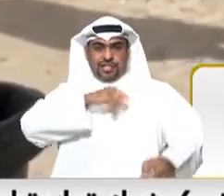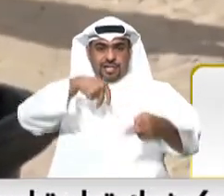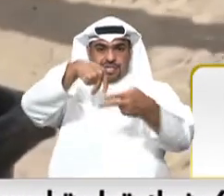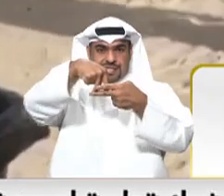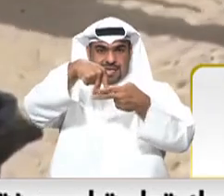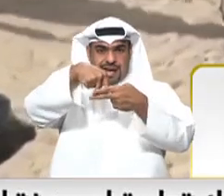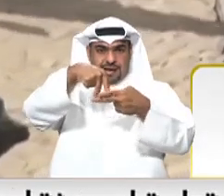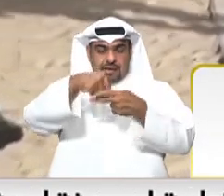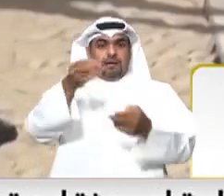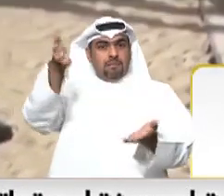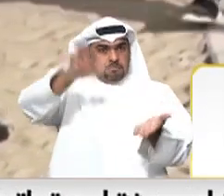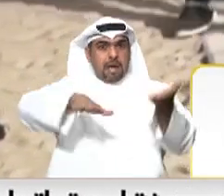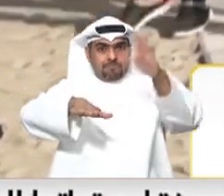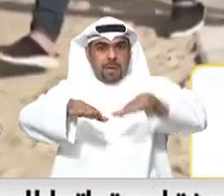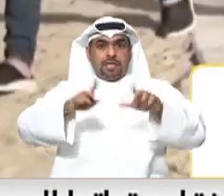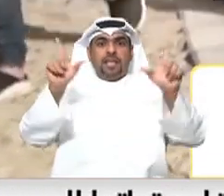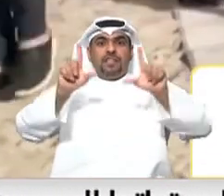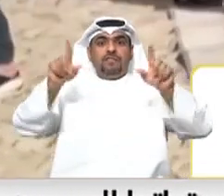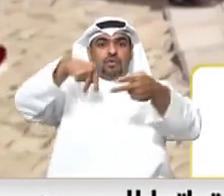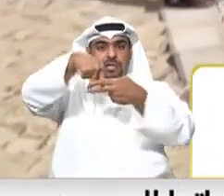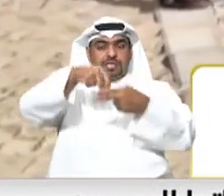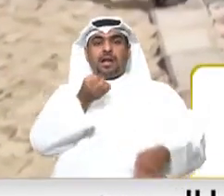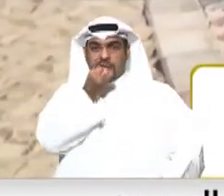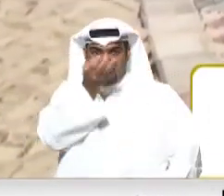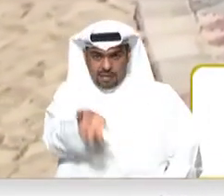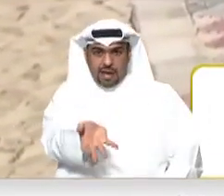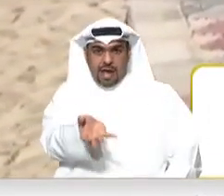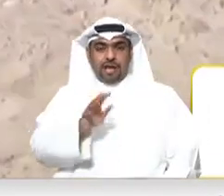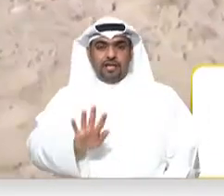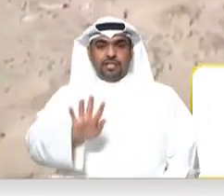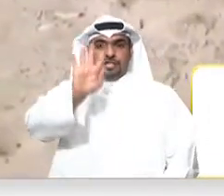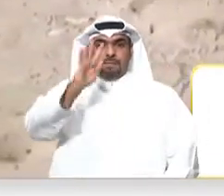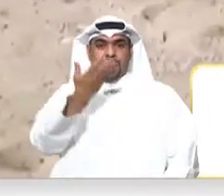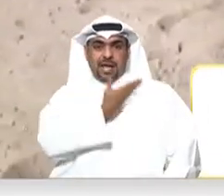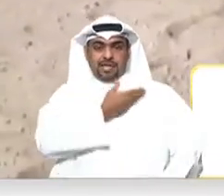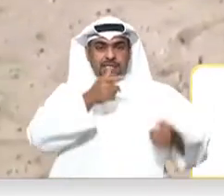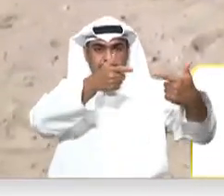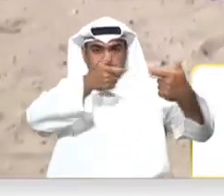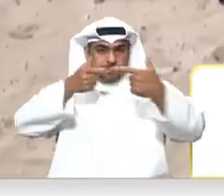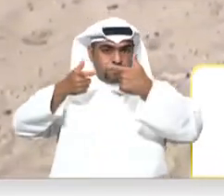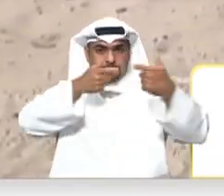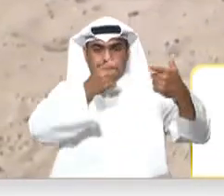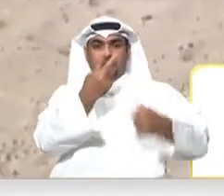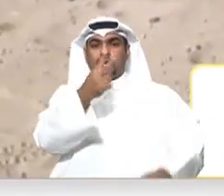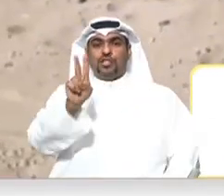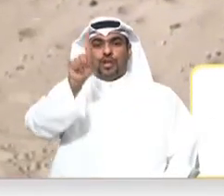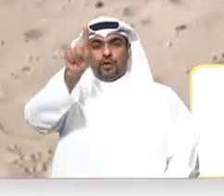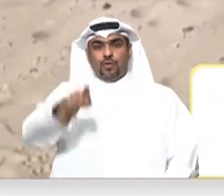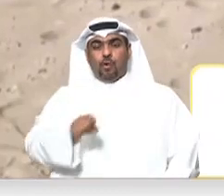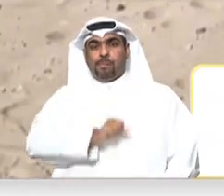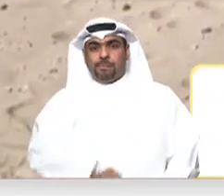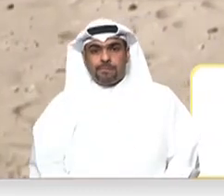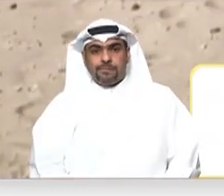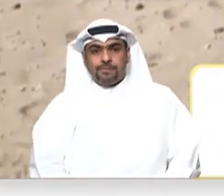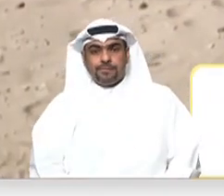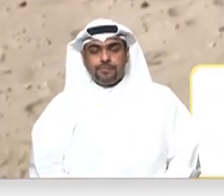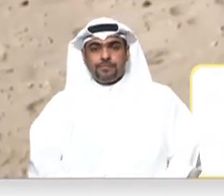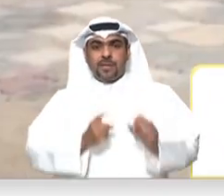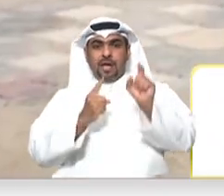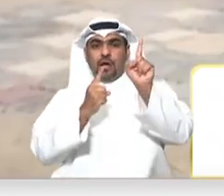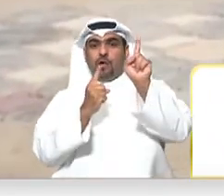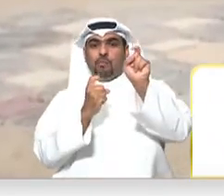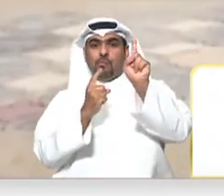عسكريين صهاينة خلال عملية إسرائيلية في شمال القطاع استمرت 20 يوما. من جهتها أعلنت المقاومة